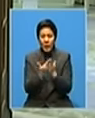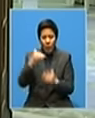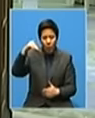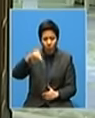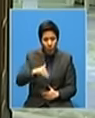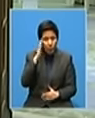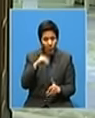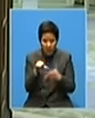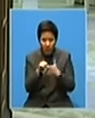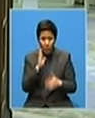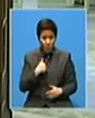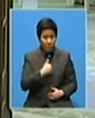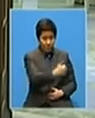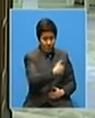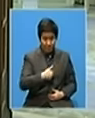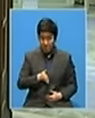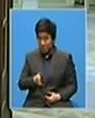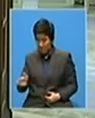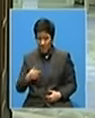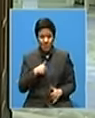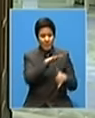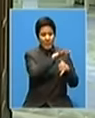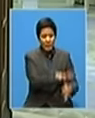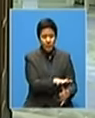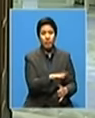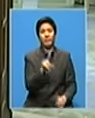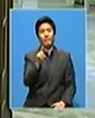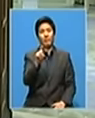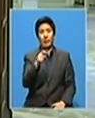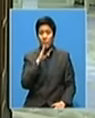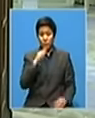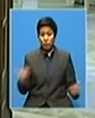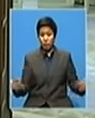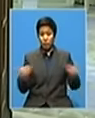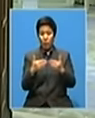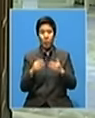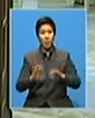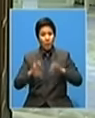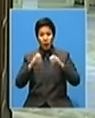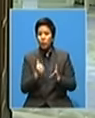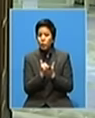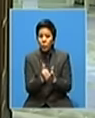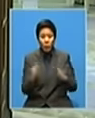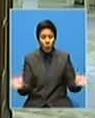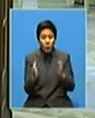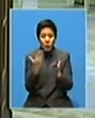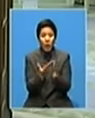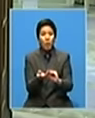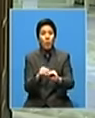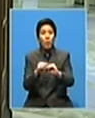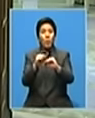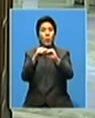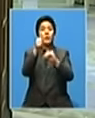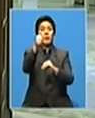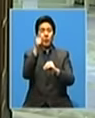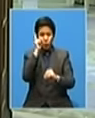ำนะครับผ่านพ่อค้าคนกลางซึ่งกดราคาเหล่านี้มันก็จะไม่เกิดขึ้นนะครับรัฐก็จะดูแลให้มากขึ้นในตรงส่วนตรงนี้นะครับแต่ขอให้เป็น